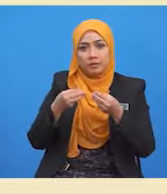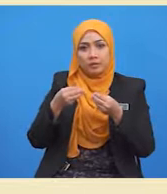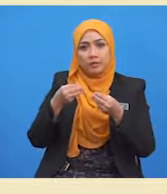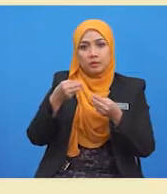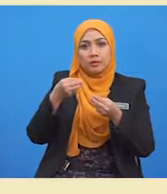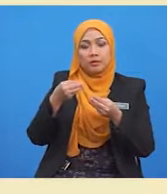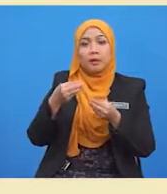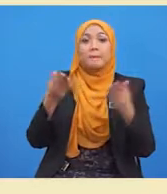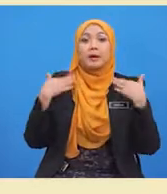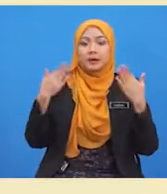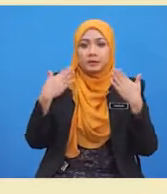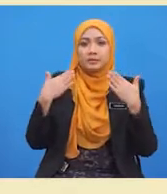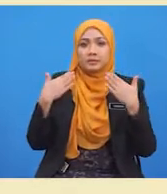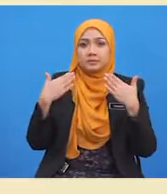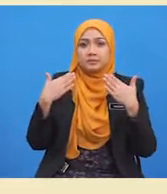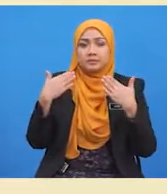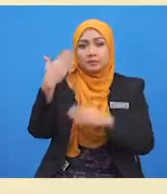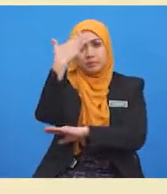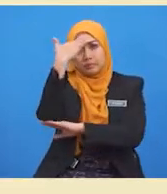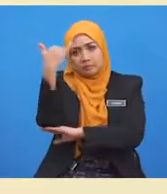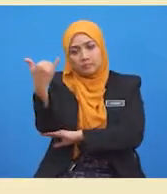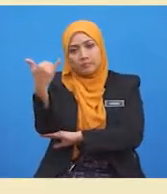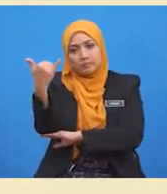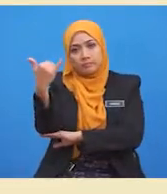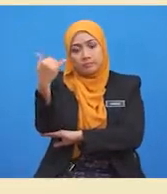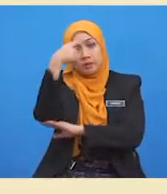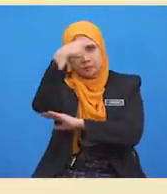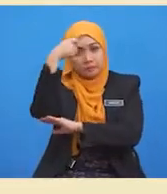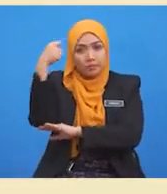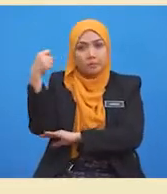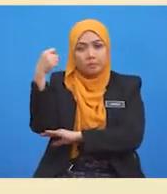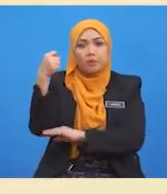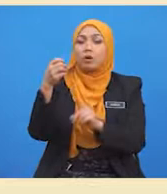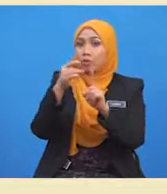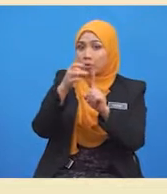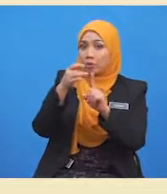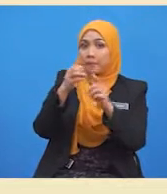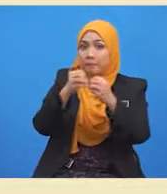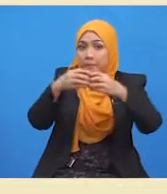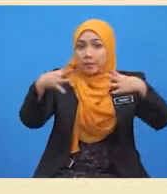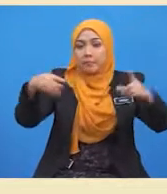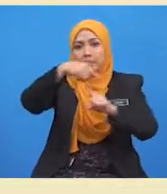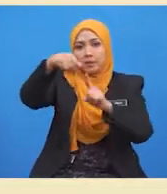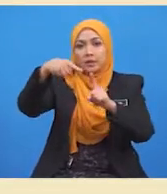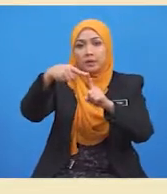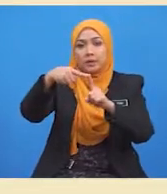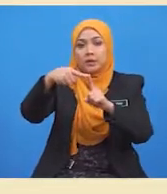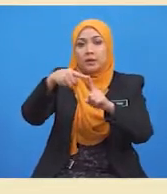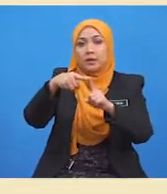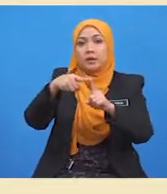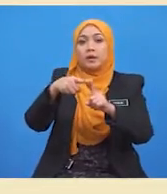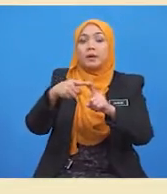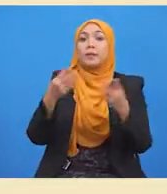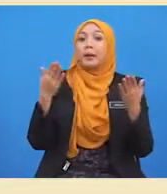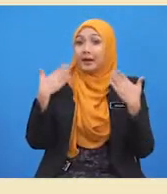ini kerana logam mengembang apabila dipanaskan mereka the